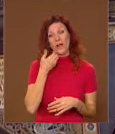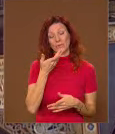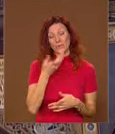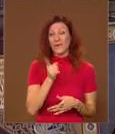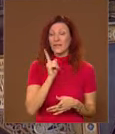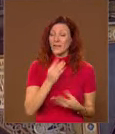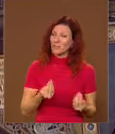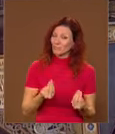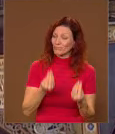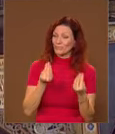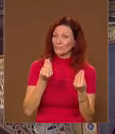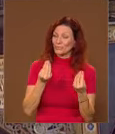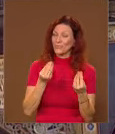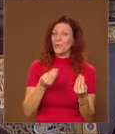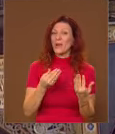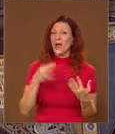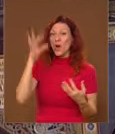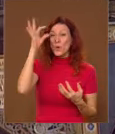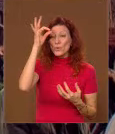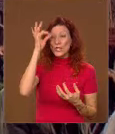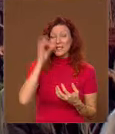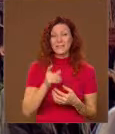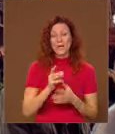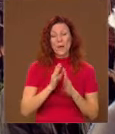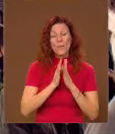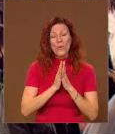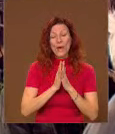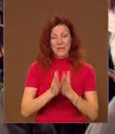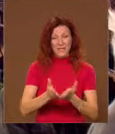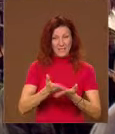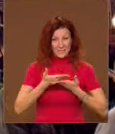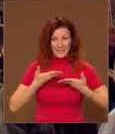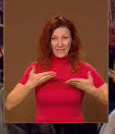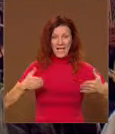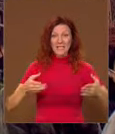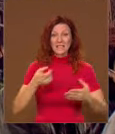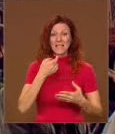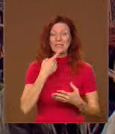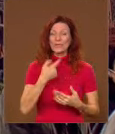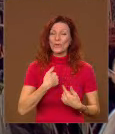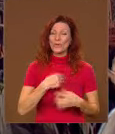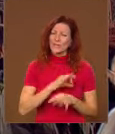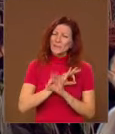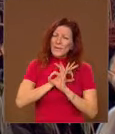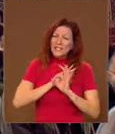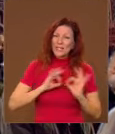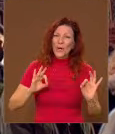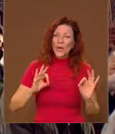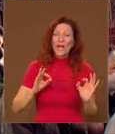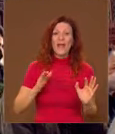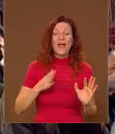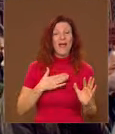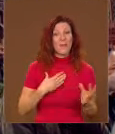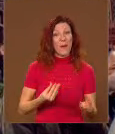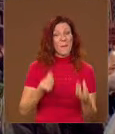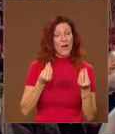вас. Молете се за нас, защото сме уверени, че имаме